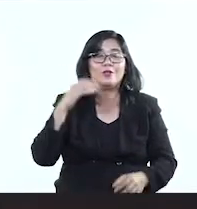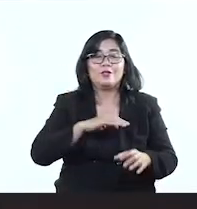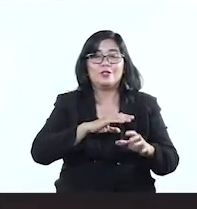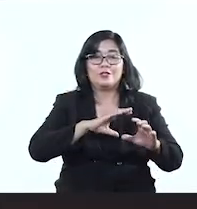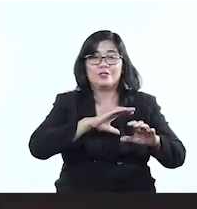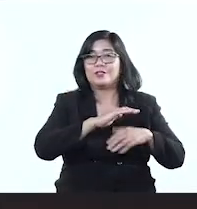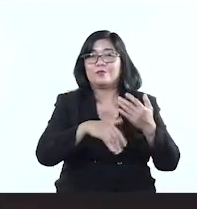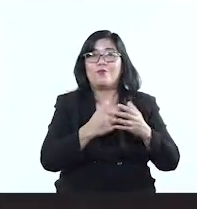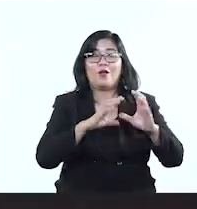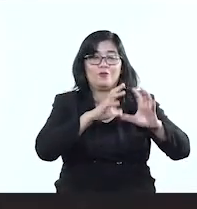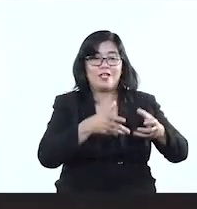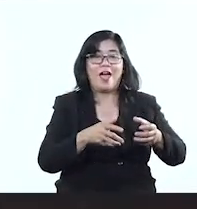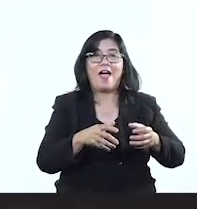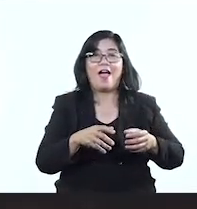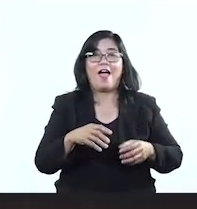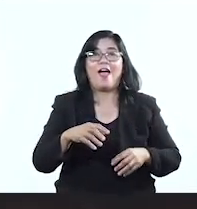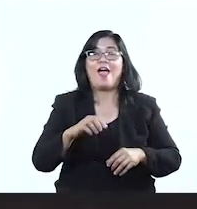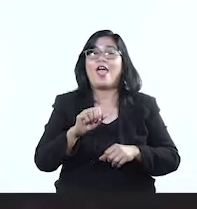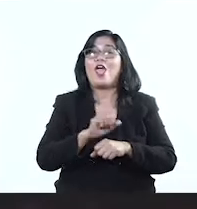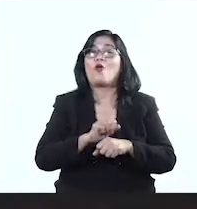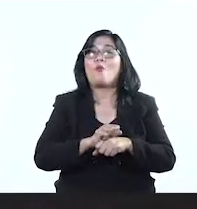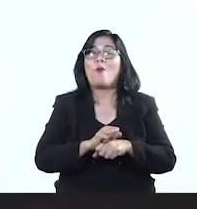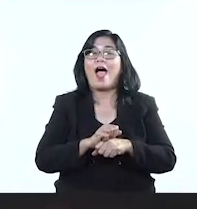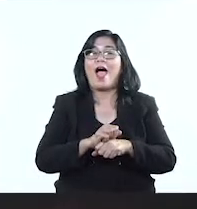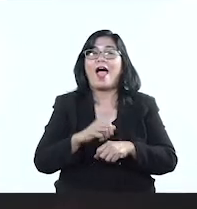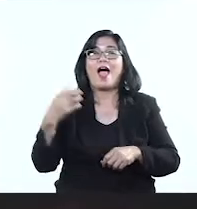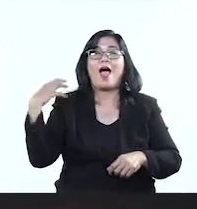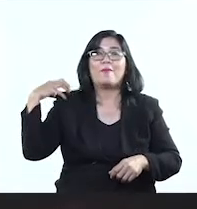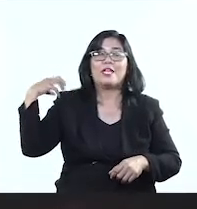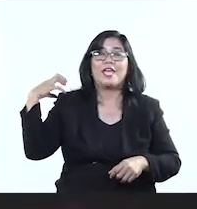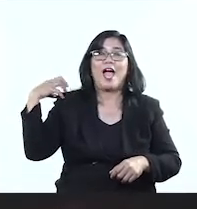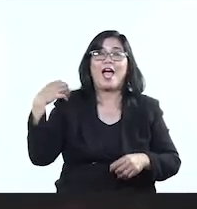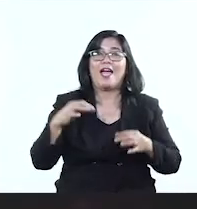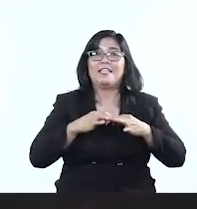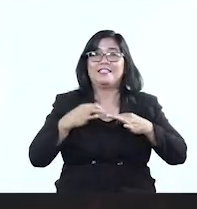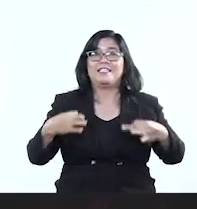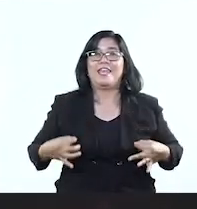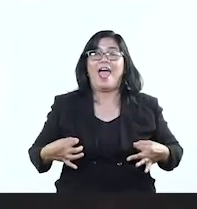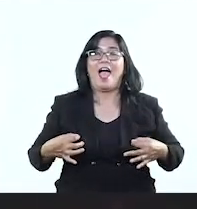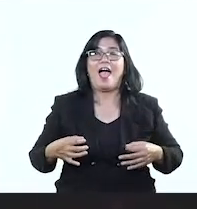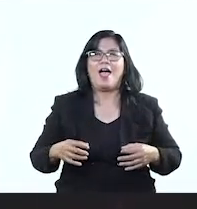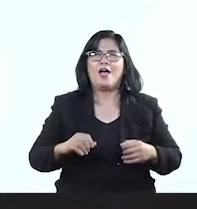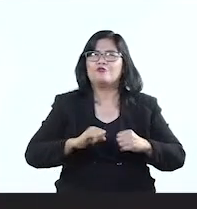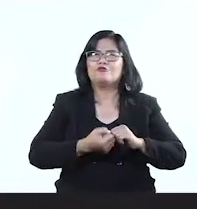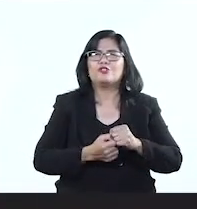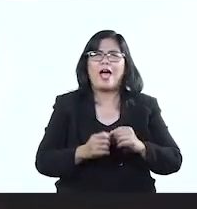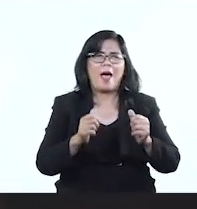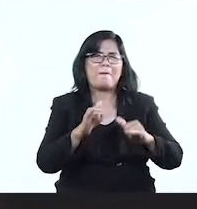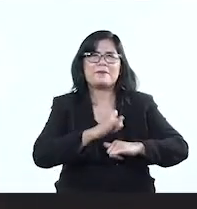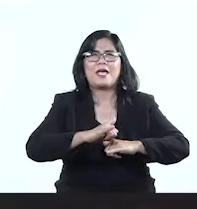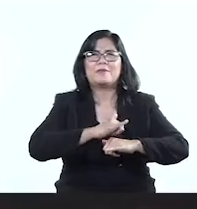Hai jadi kita sama Eropa sama Amerika sama Cina sama Coating kita Hai susah ia